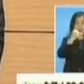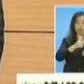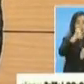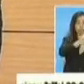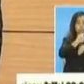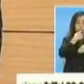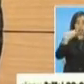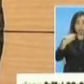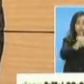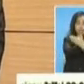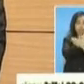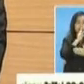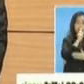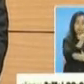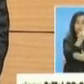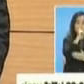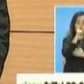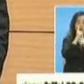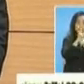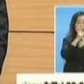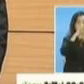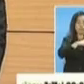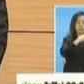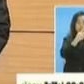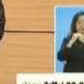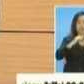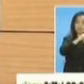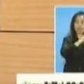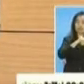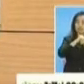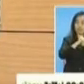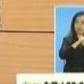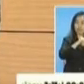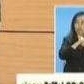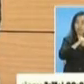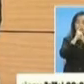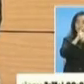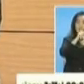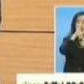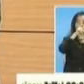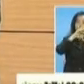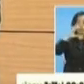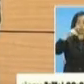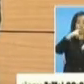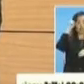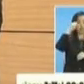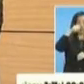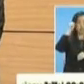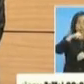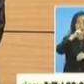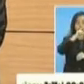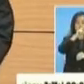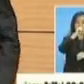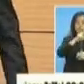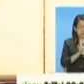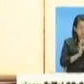เปลี่ยนไปตามนโยบายการปรองดองสมานฉันท์ของรัฐบาลใช่หรือไม่ขอถามคำถ